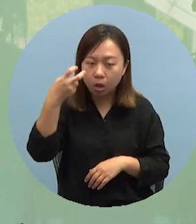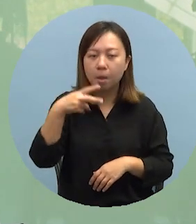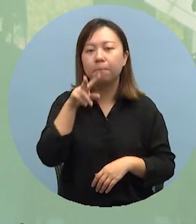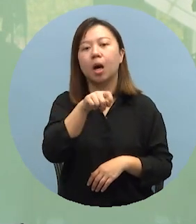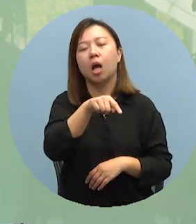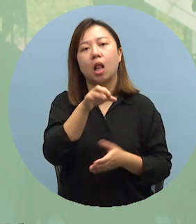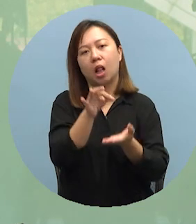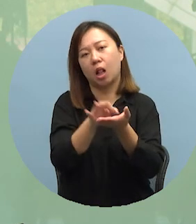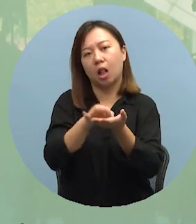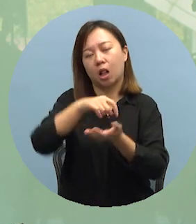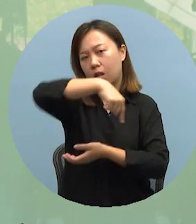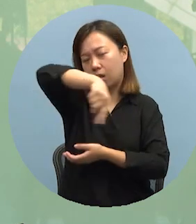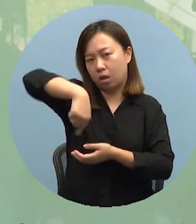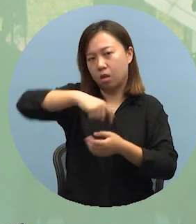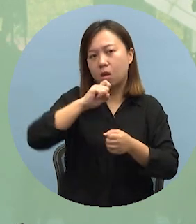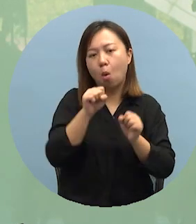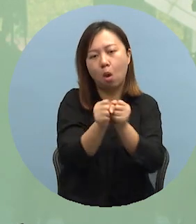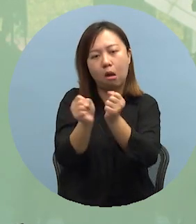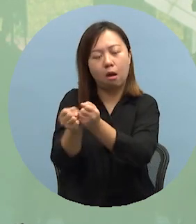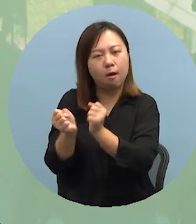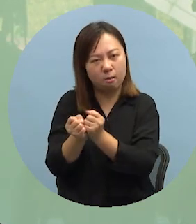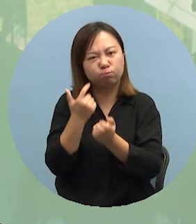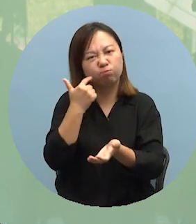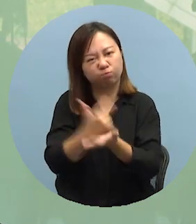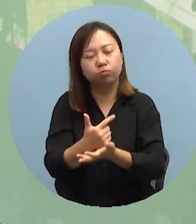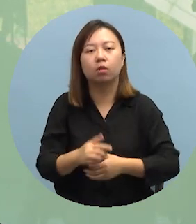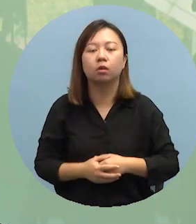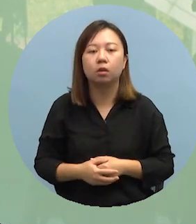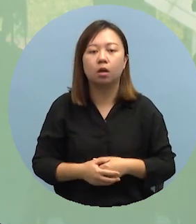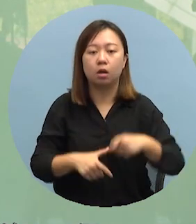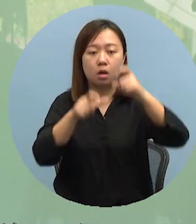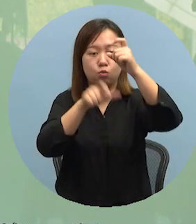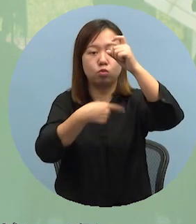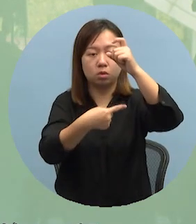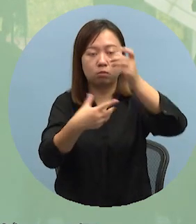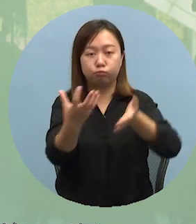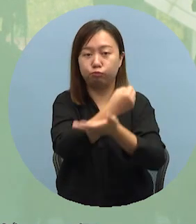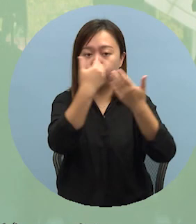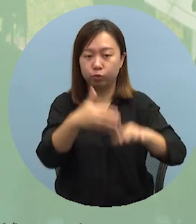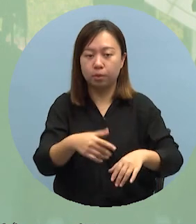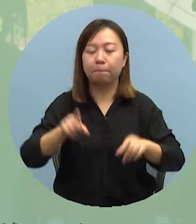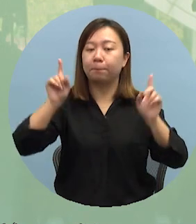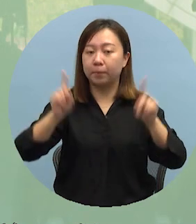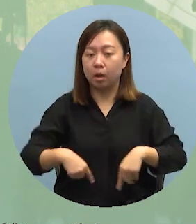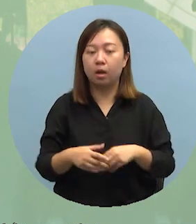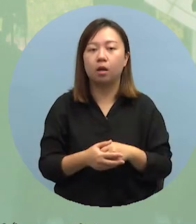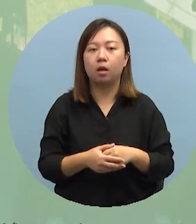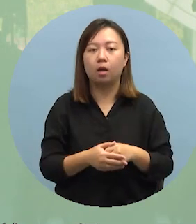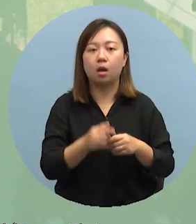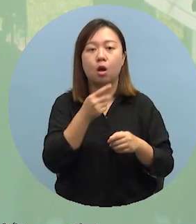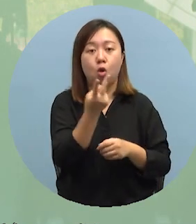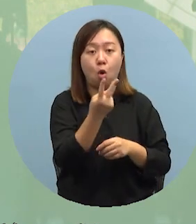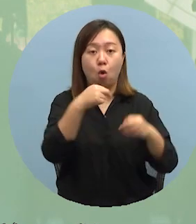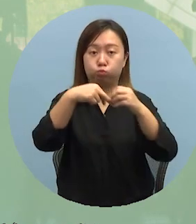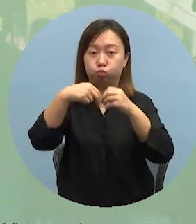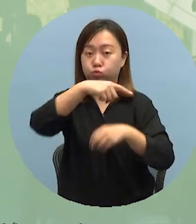個地咧其實係即係嗰個破損都幾緊要。咁所以喺9月1日之後咧，其實我哋會即時咧刪咗嗰2個球場，即